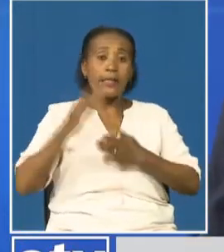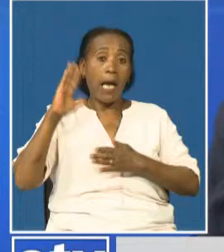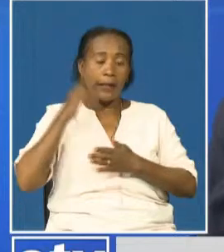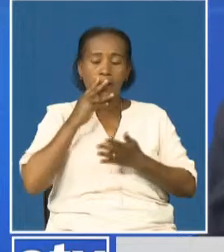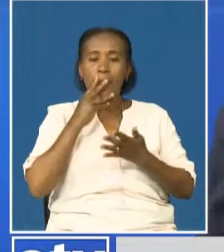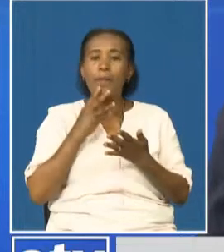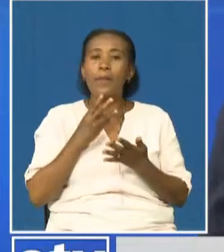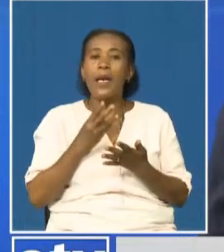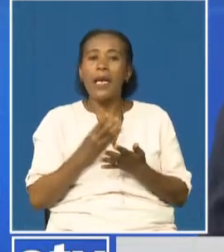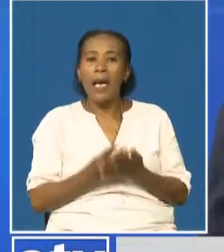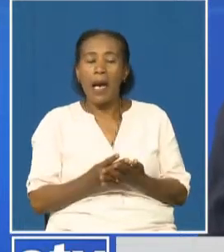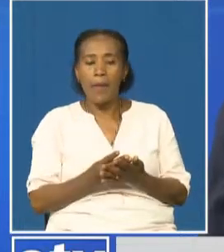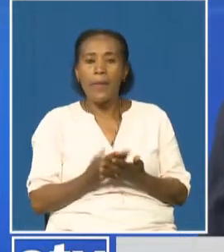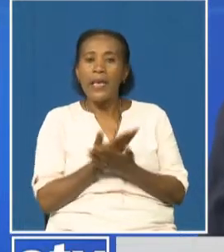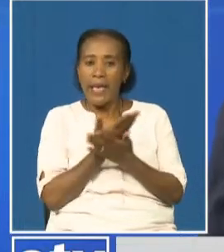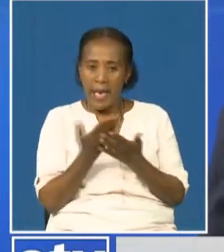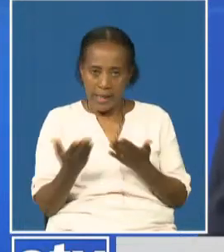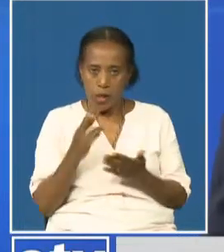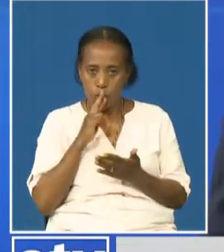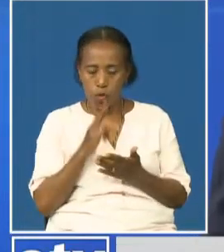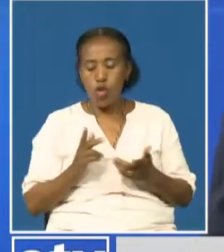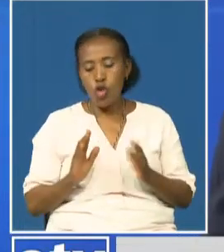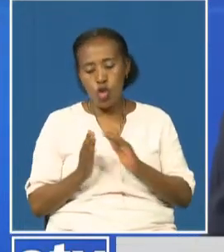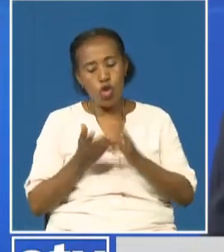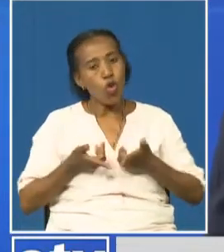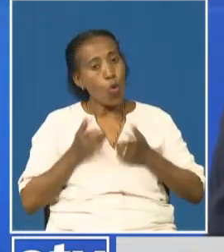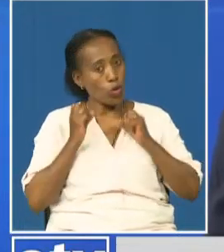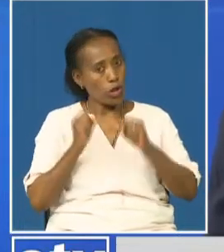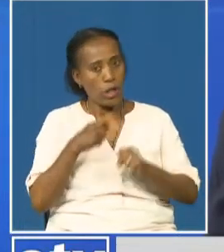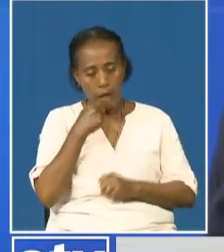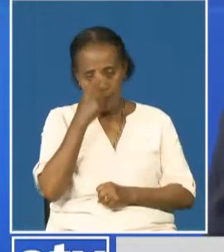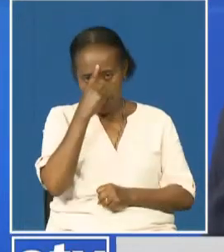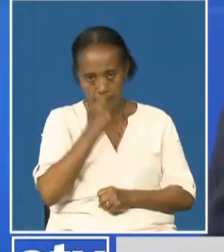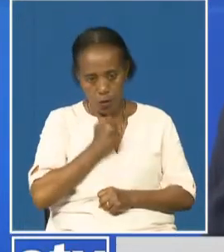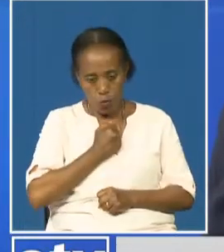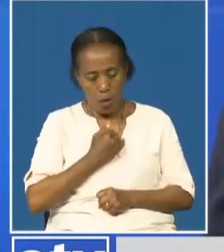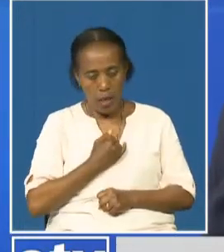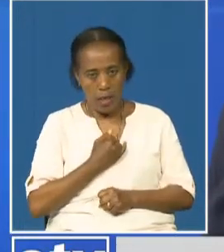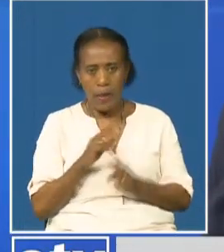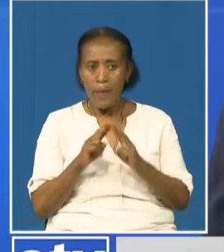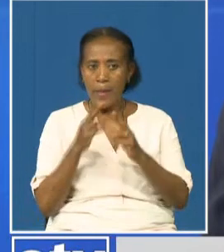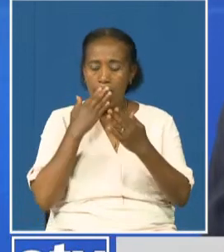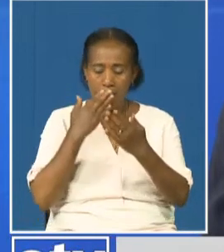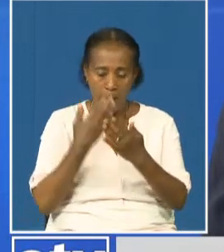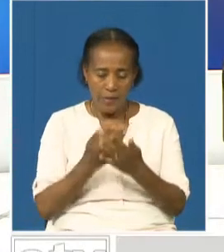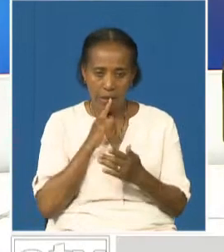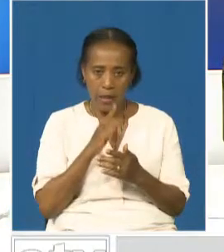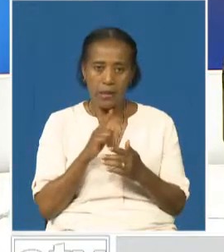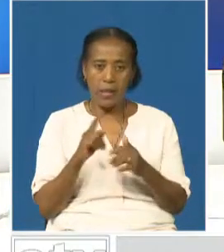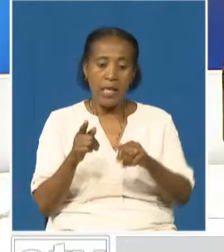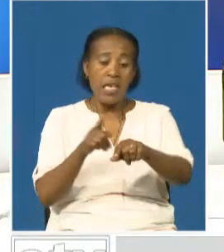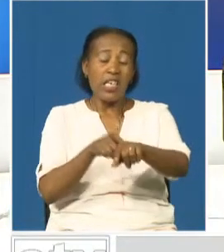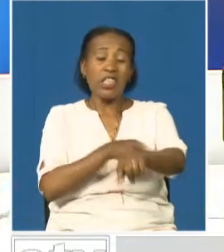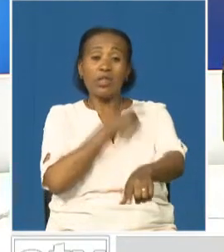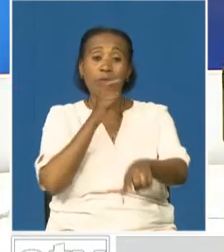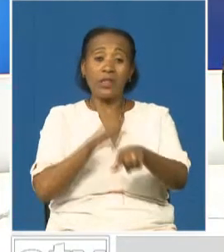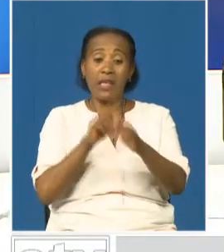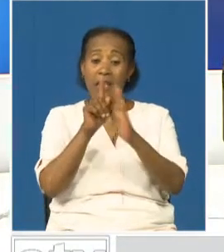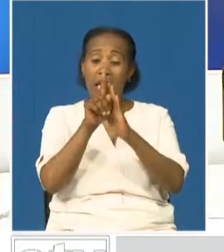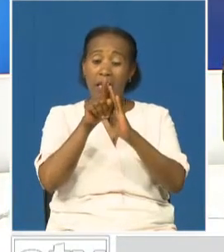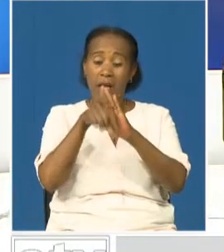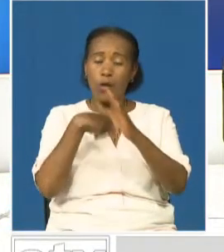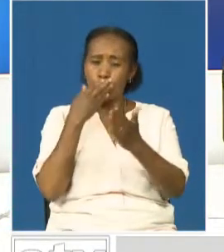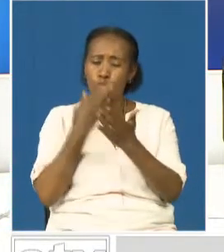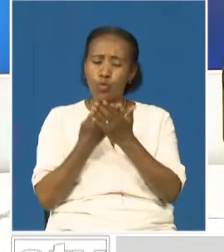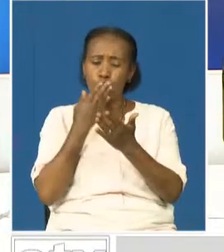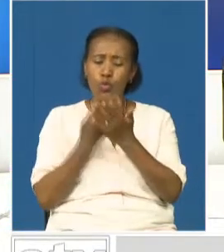አይነት መልካም ነገሮች ሊኖሩት ይችላሉ የሚል እምነት አለኝ። እንግዲህ በጣም እናመሰግናለን ረጀም ላለ ደቂቃ ቆይተናል ጥሩ ጥሩ